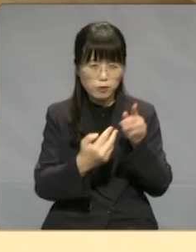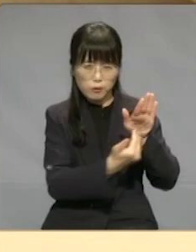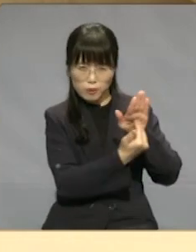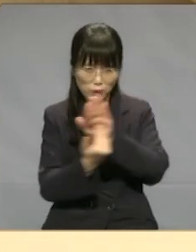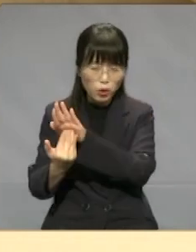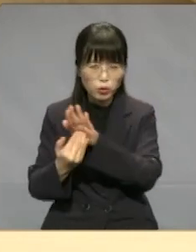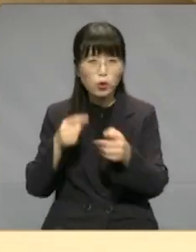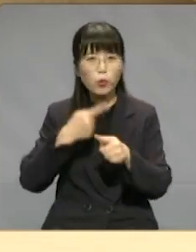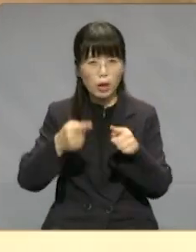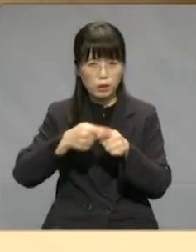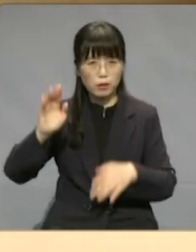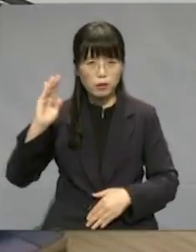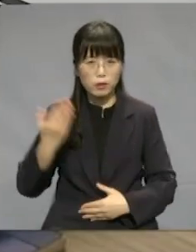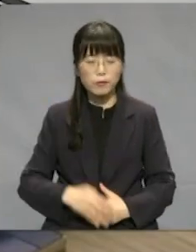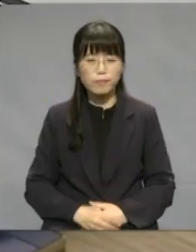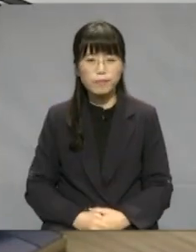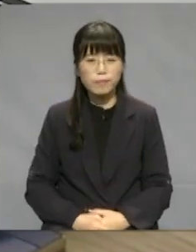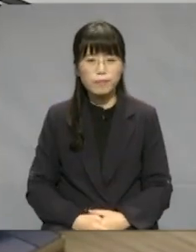견제로 풀이됩니다.